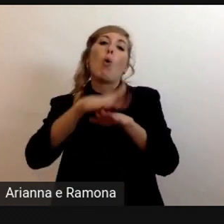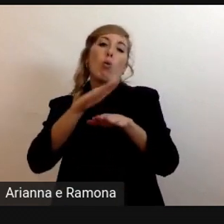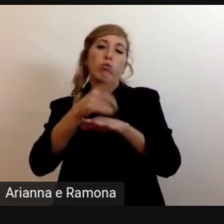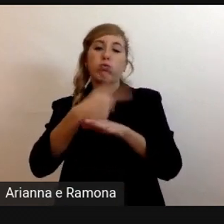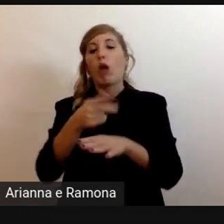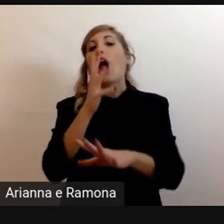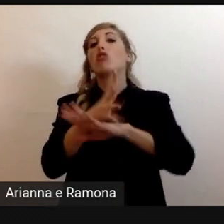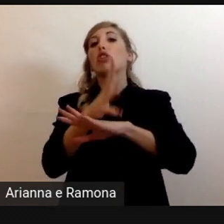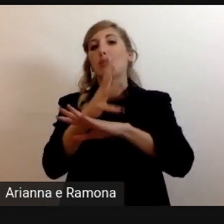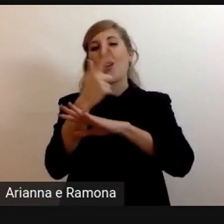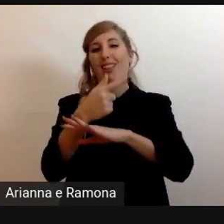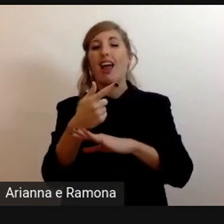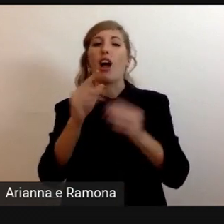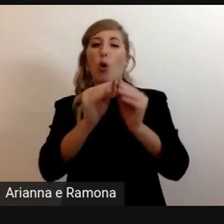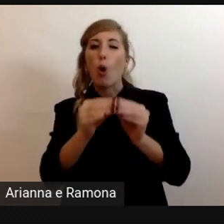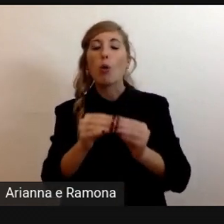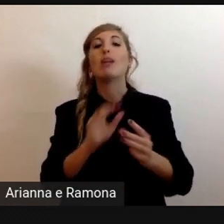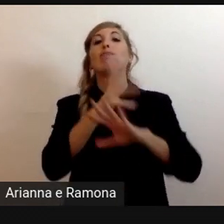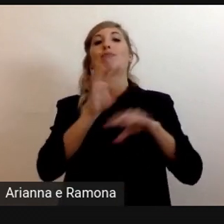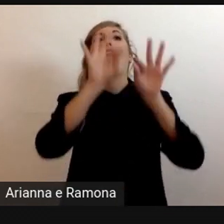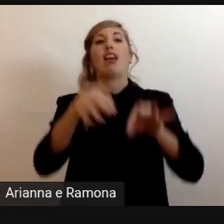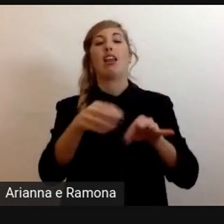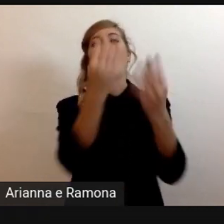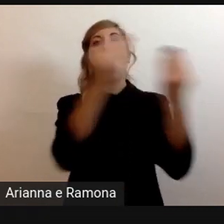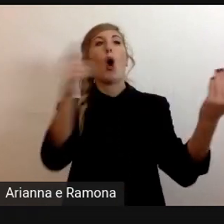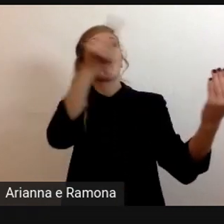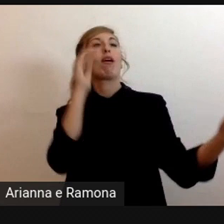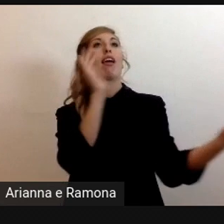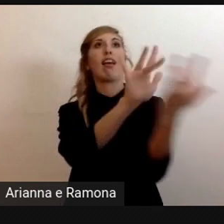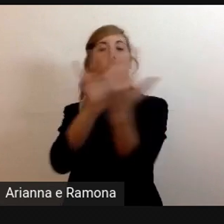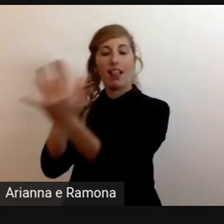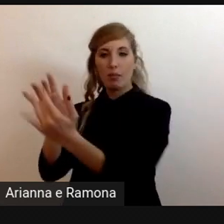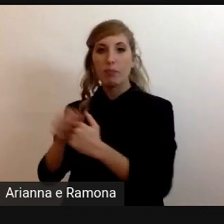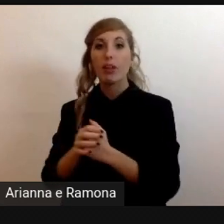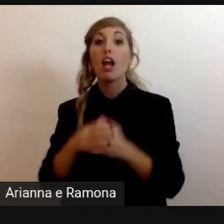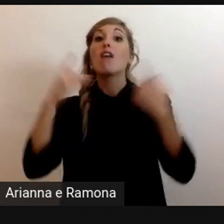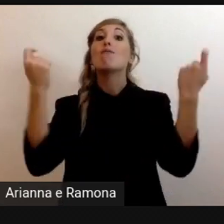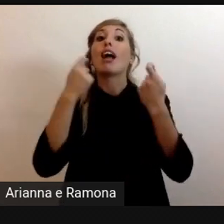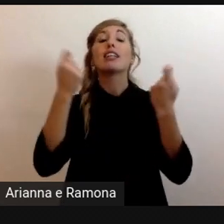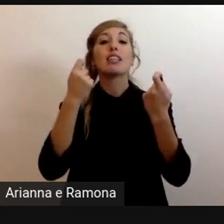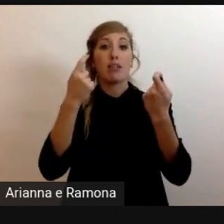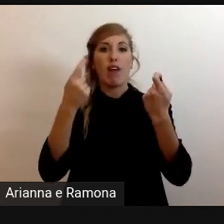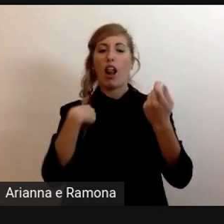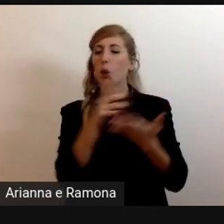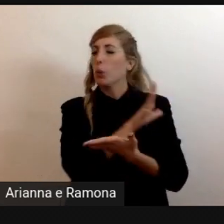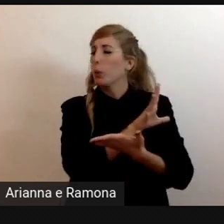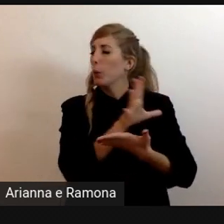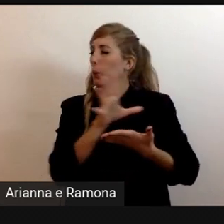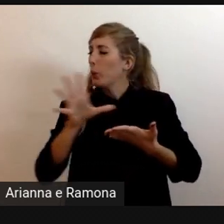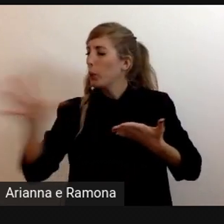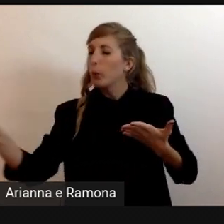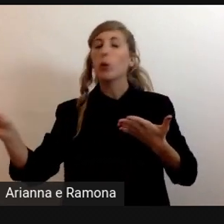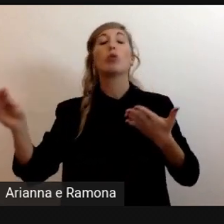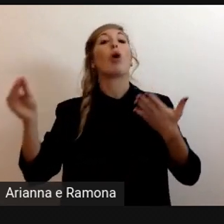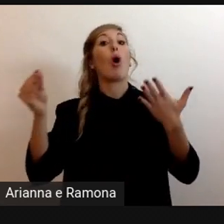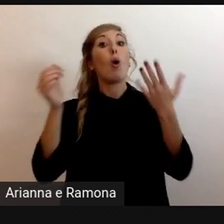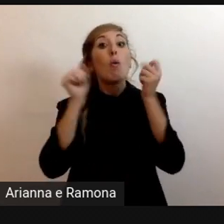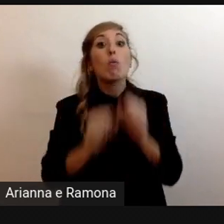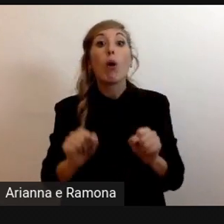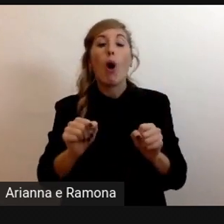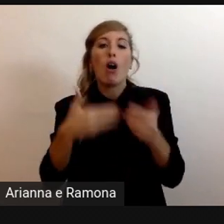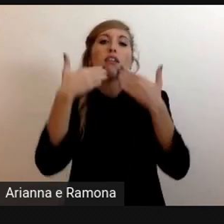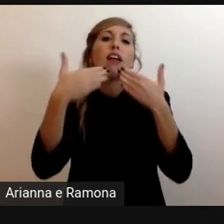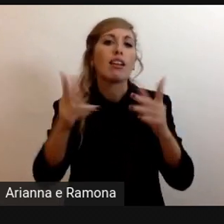delle opere tutto il festival è ovviamente reso possibile dall entusiasmo